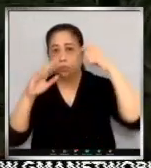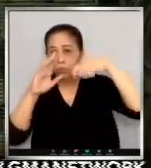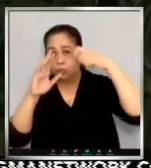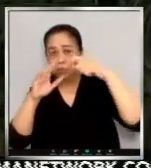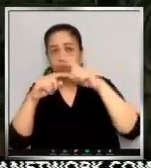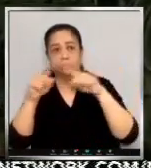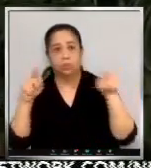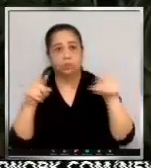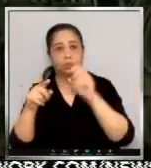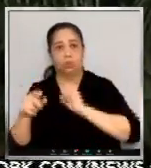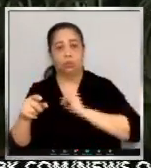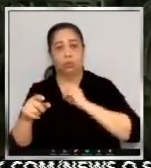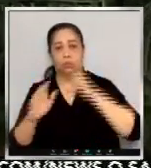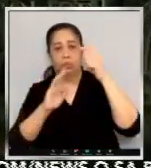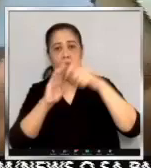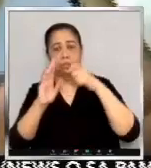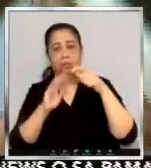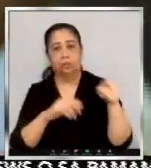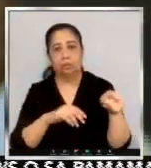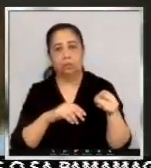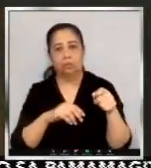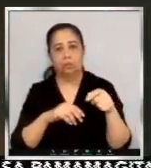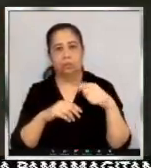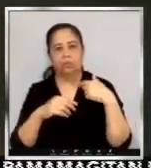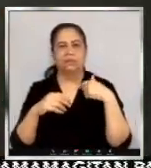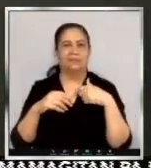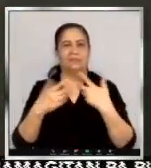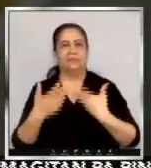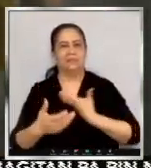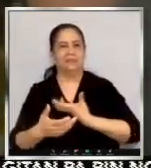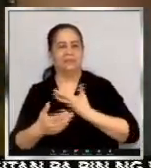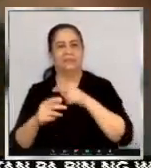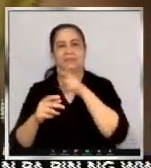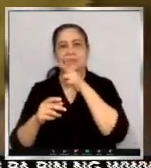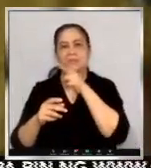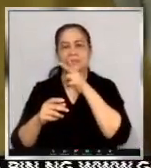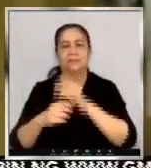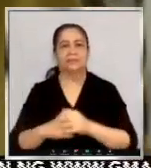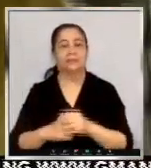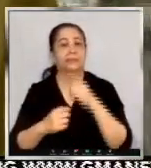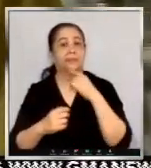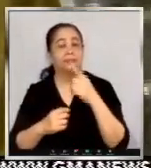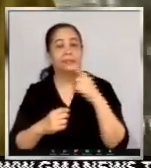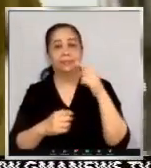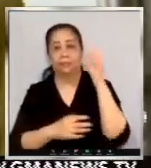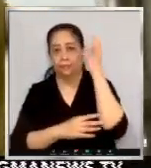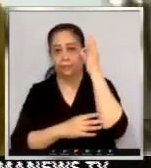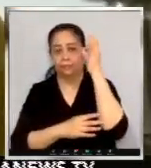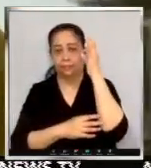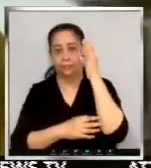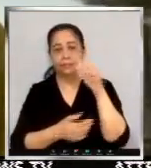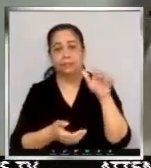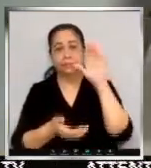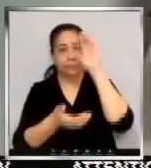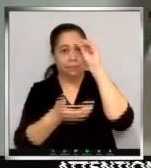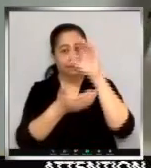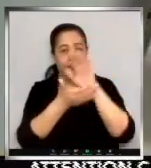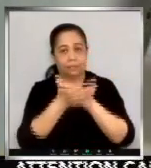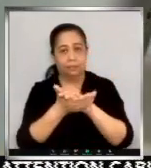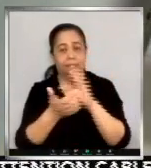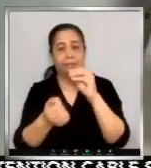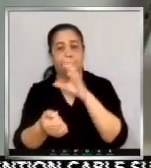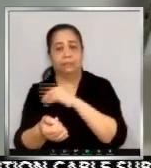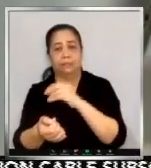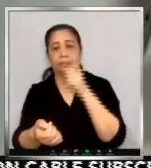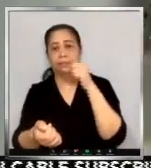ay parang alanganin pa. Ayon kay Mang Florentino, asawa ni Nanay Sonia at ama ni Frank Anthony, hanggat hindi